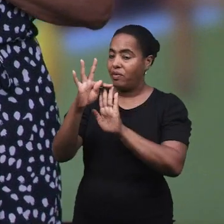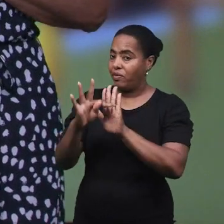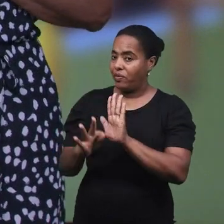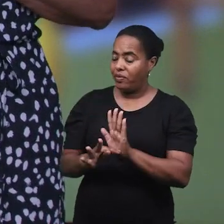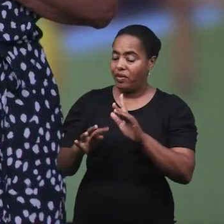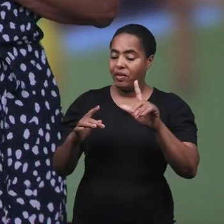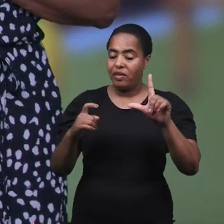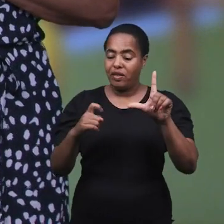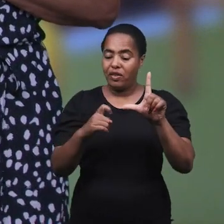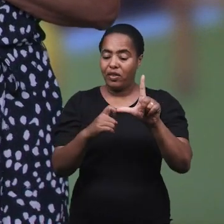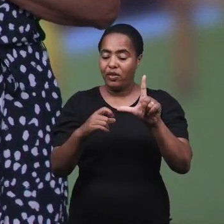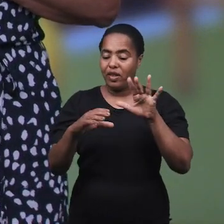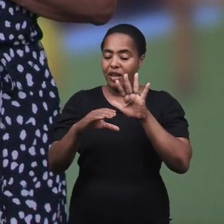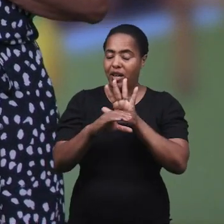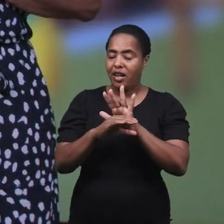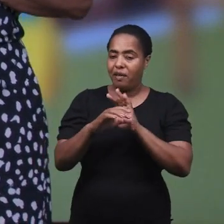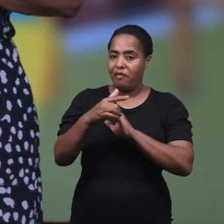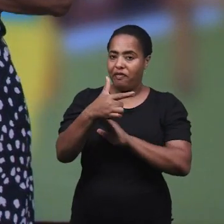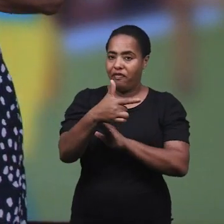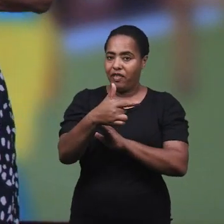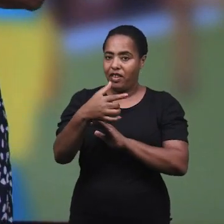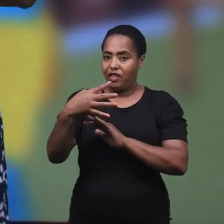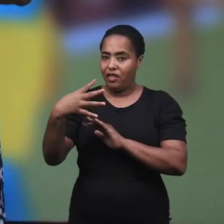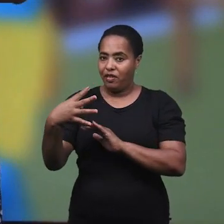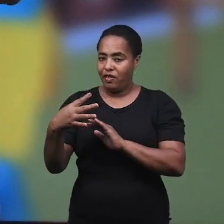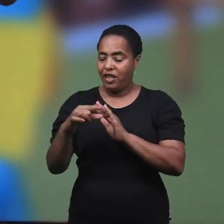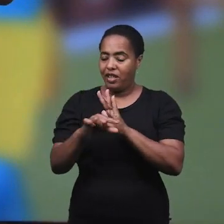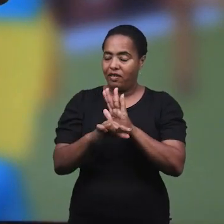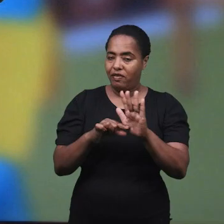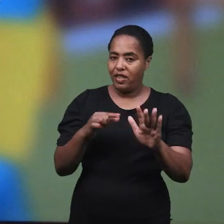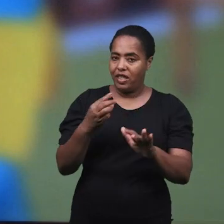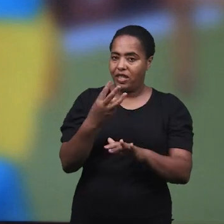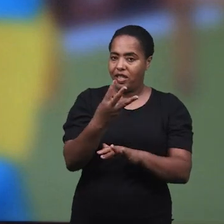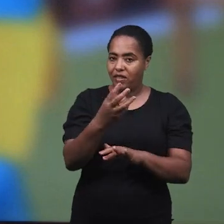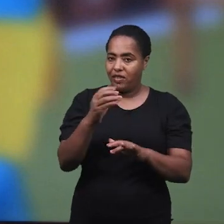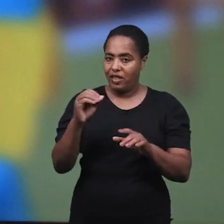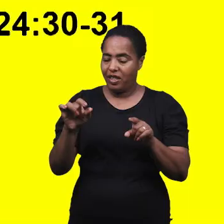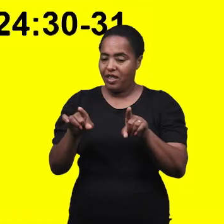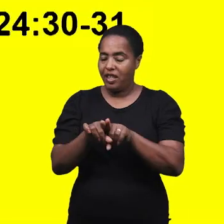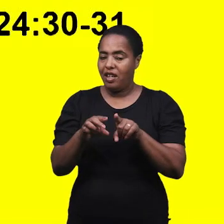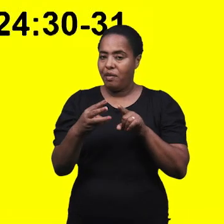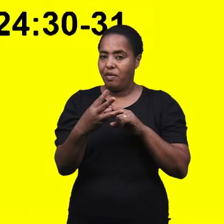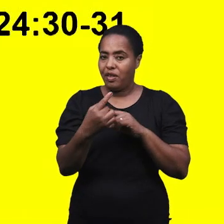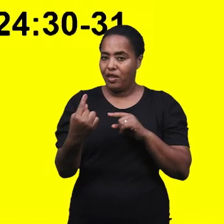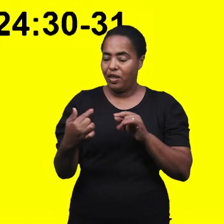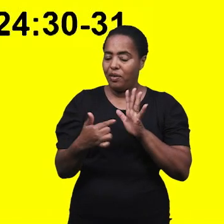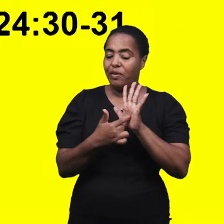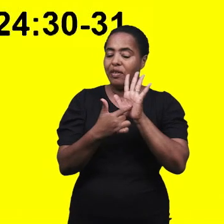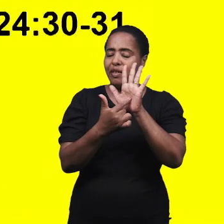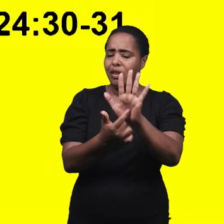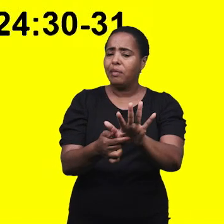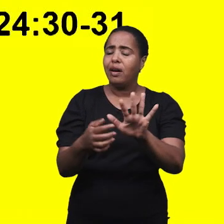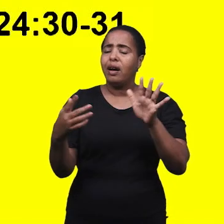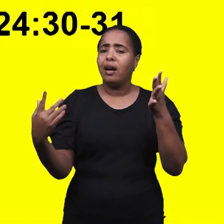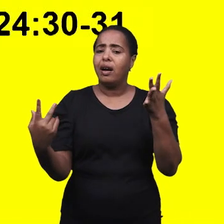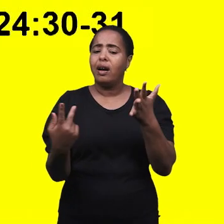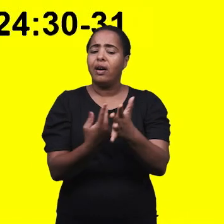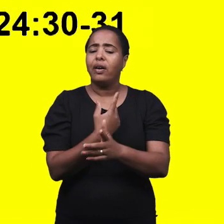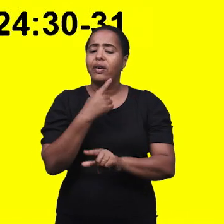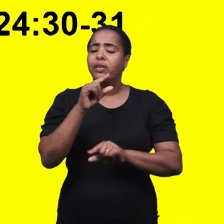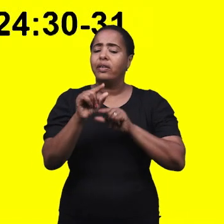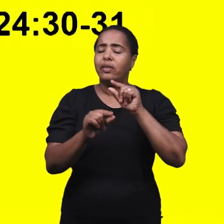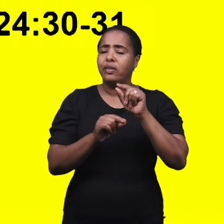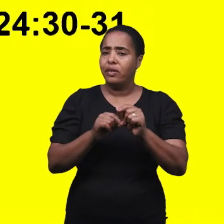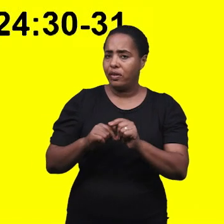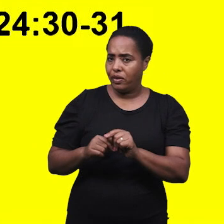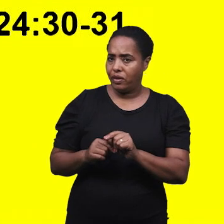le texte qui se trouve en Luc 24, 30 et 31 qui nous dit: Il